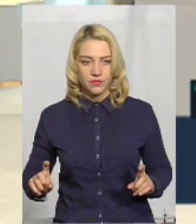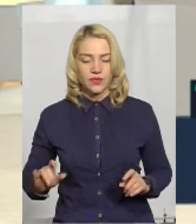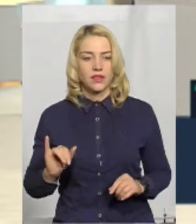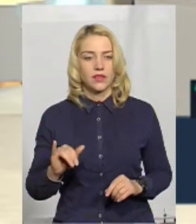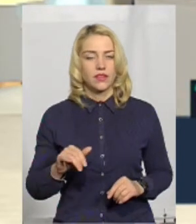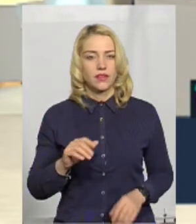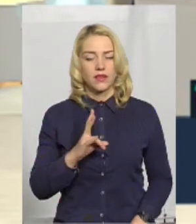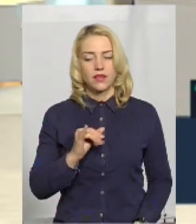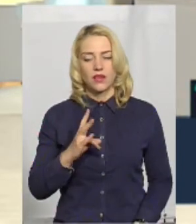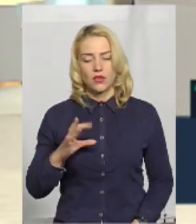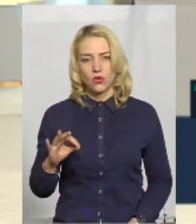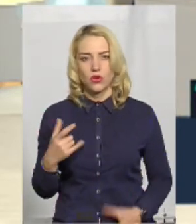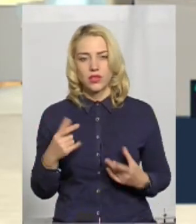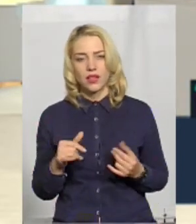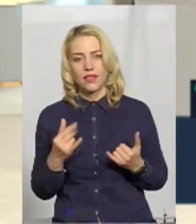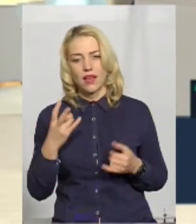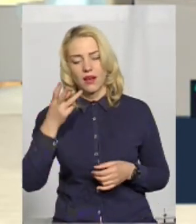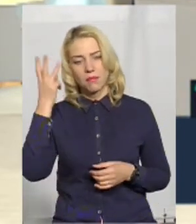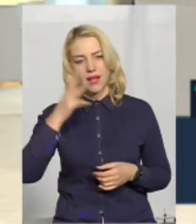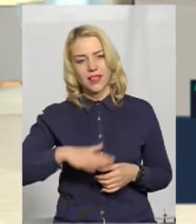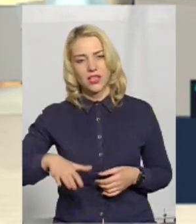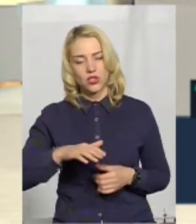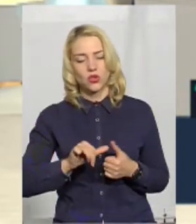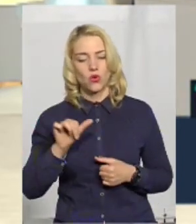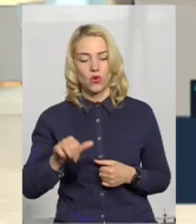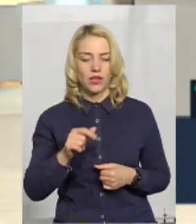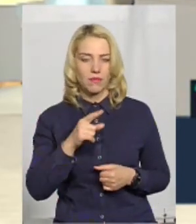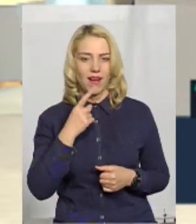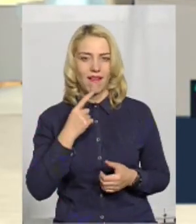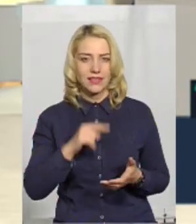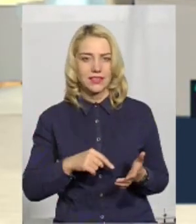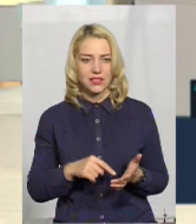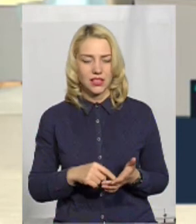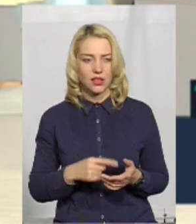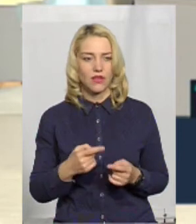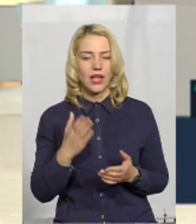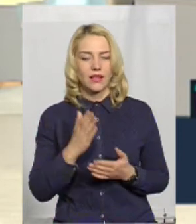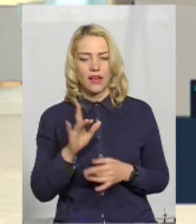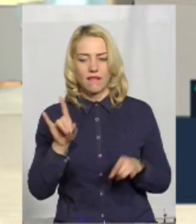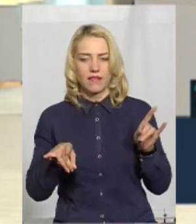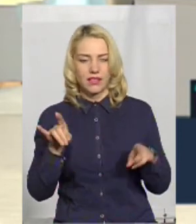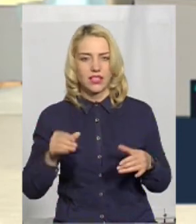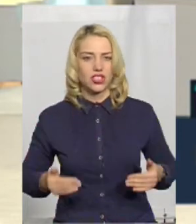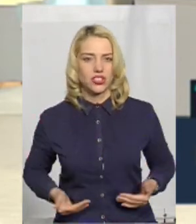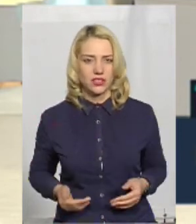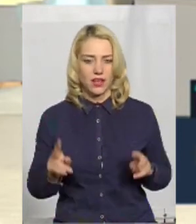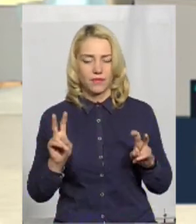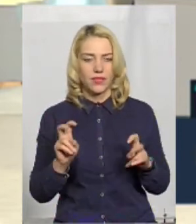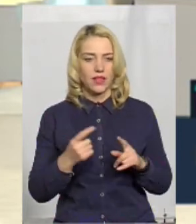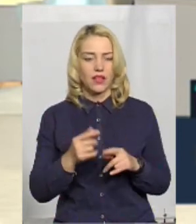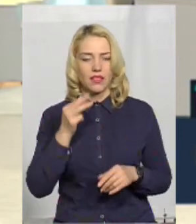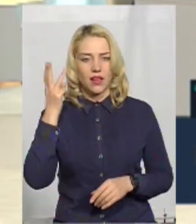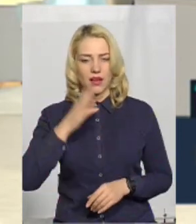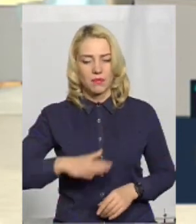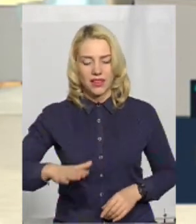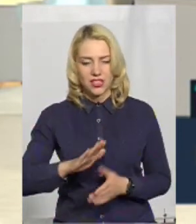Пані Ніно, де на Хмельниччині ще, крім Красилова, про який ми почули, є вікна життя? На Хмельниччині є